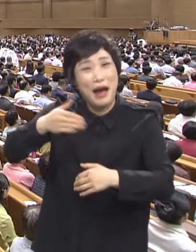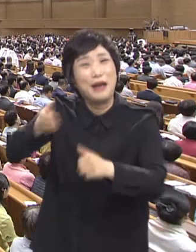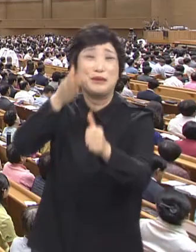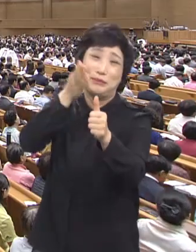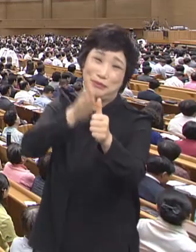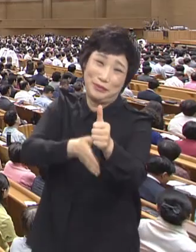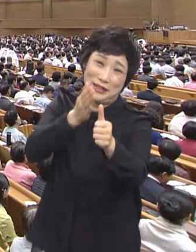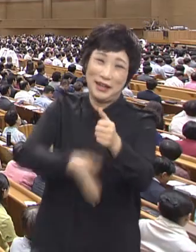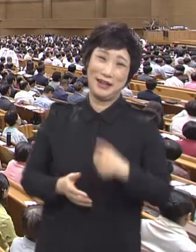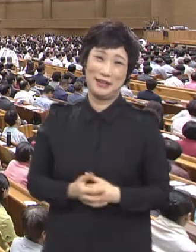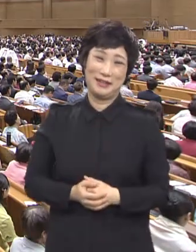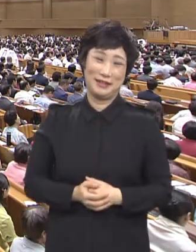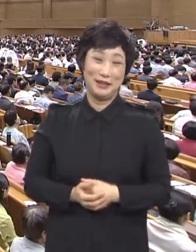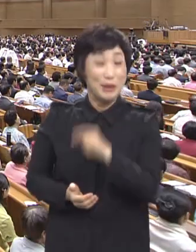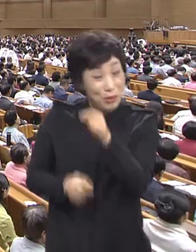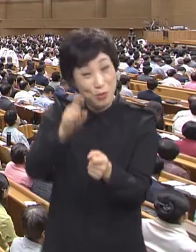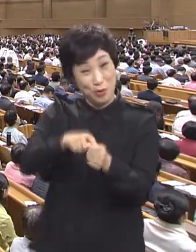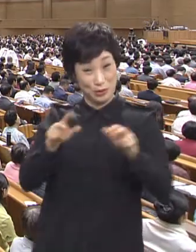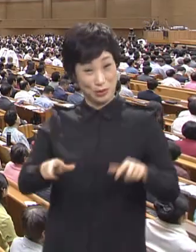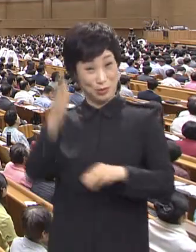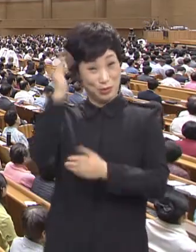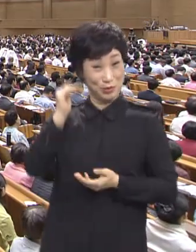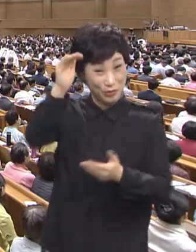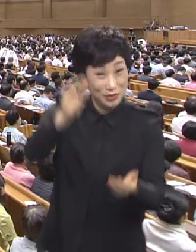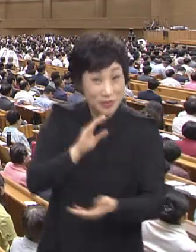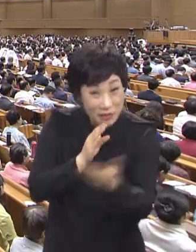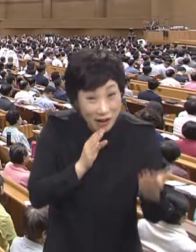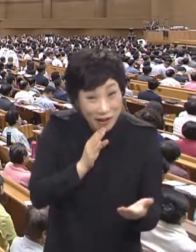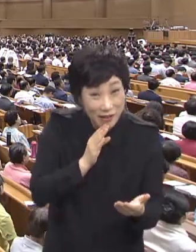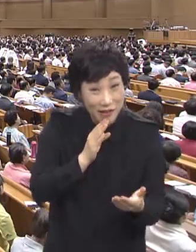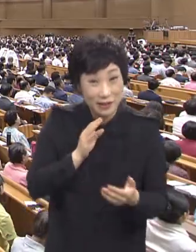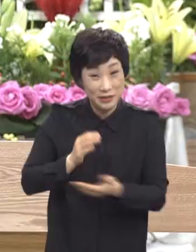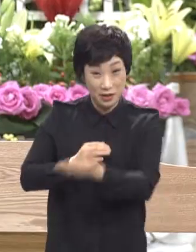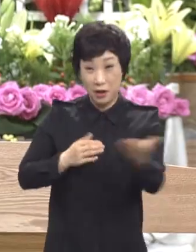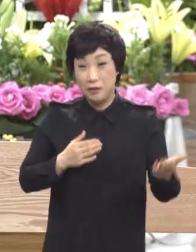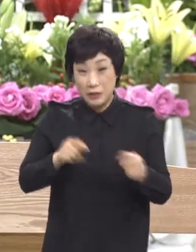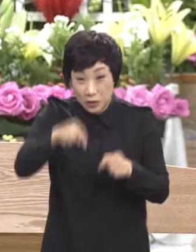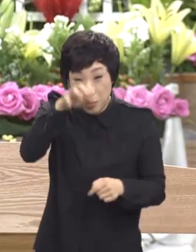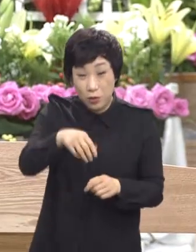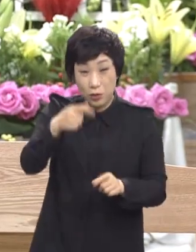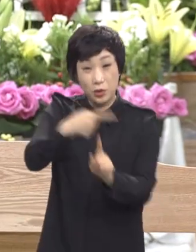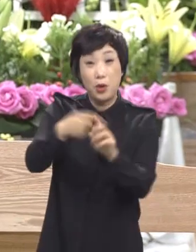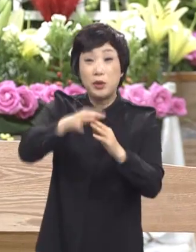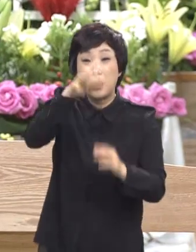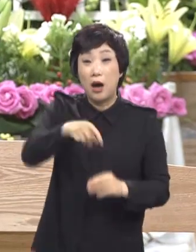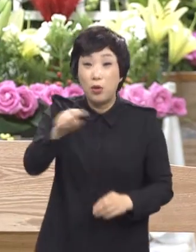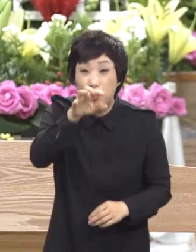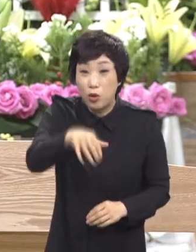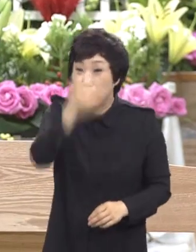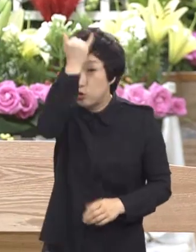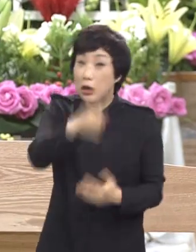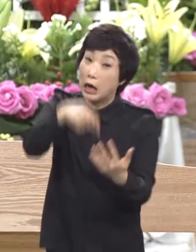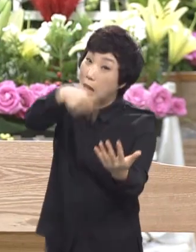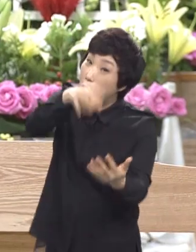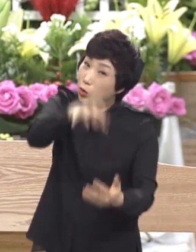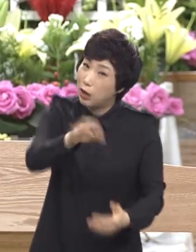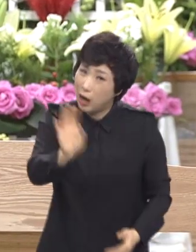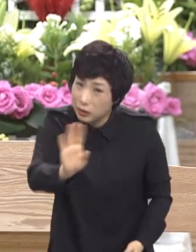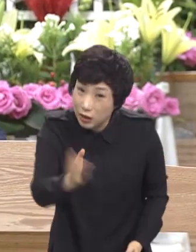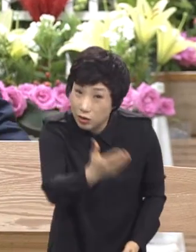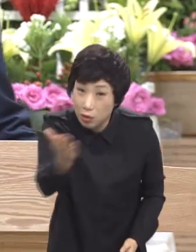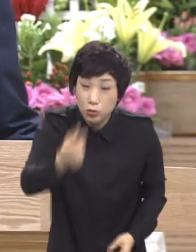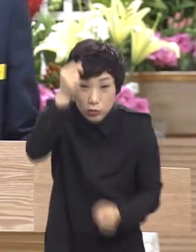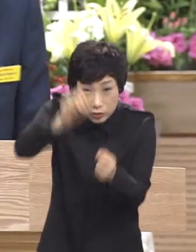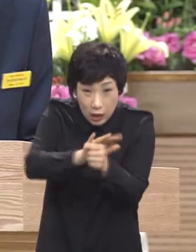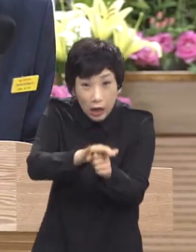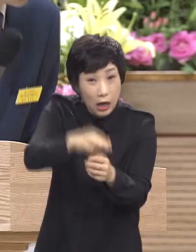소망합니다. 그러려고 설교하잖아요. 여기는 윤리를 가르치는 데가 아니오, 도덕을 가르치는 데가 아니오,